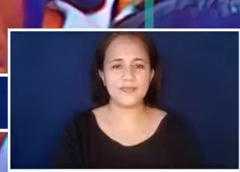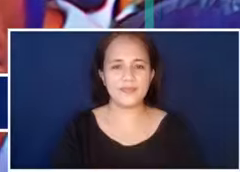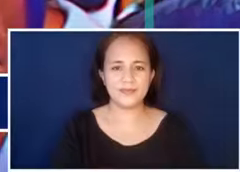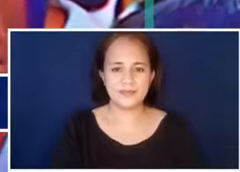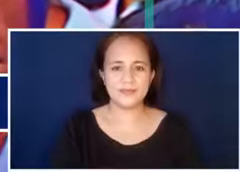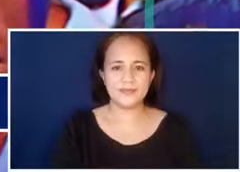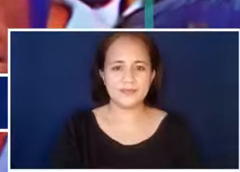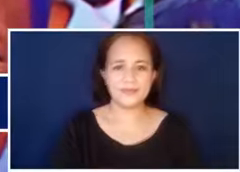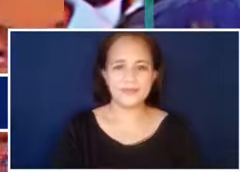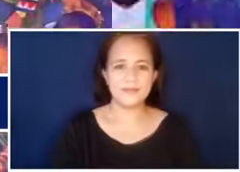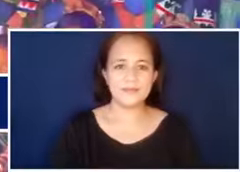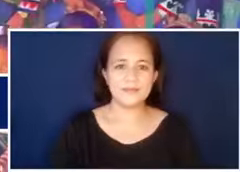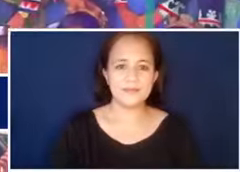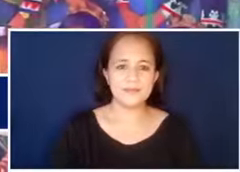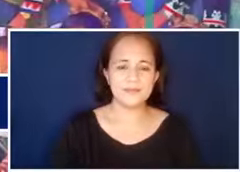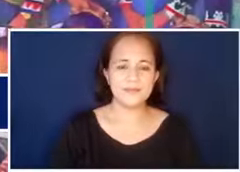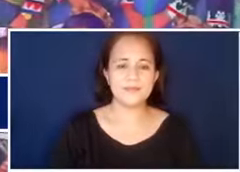education for all.